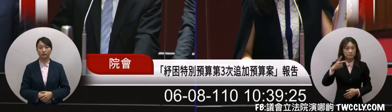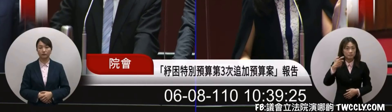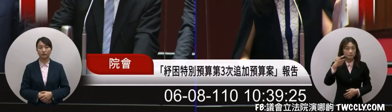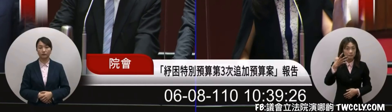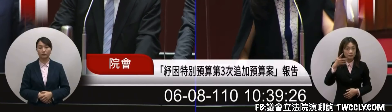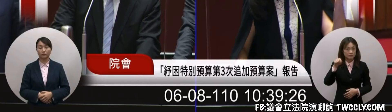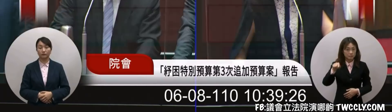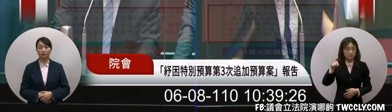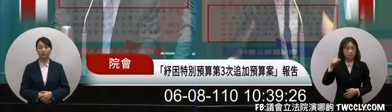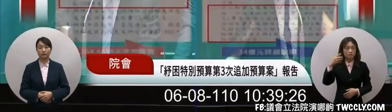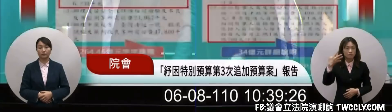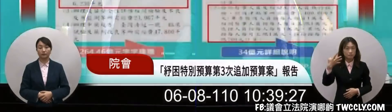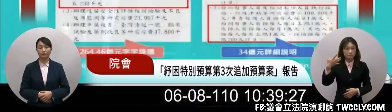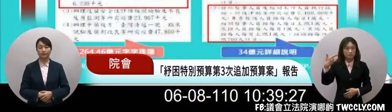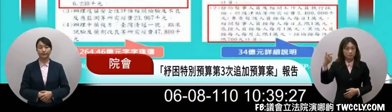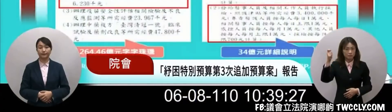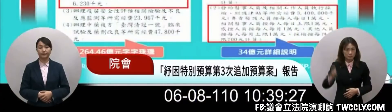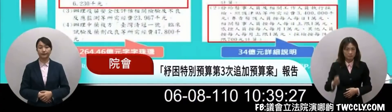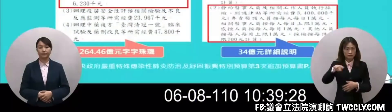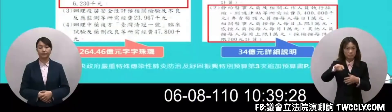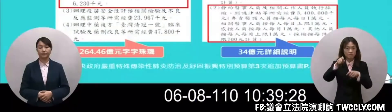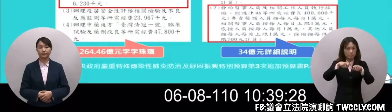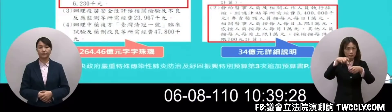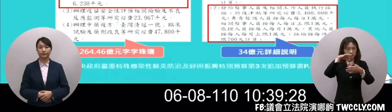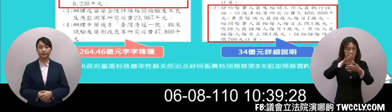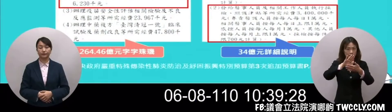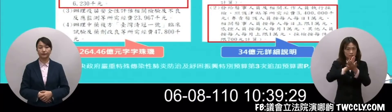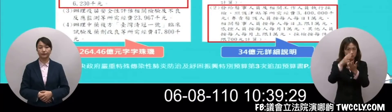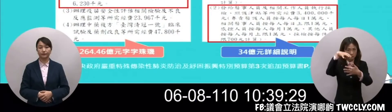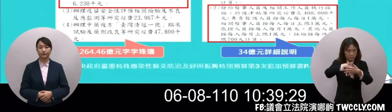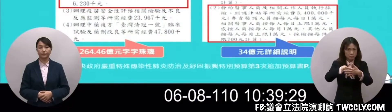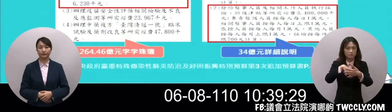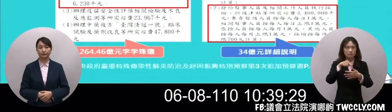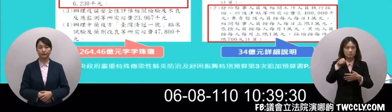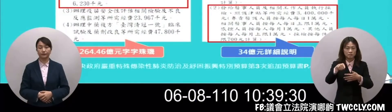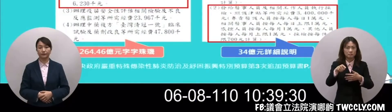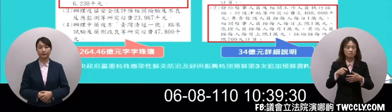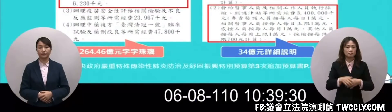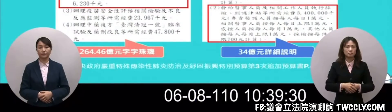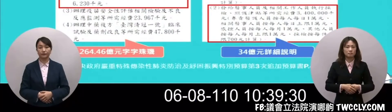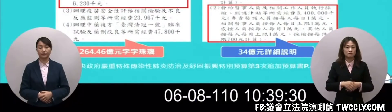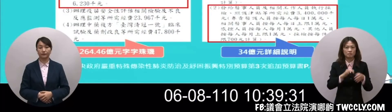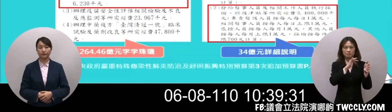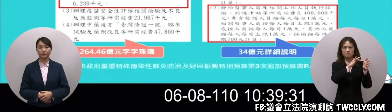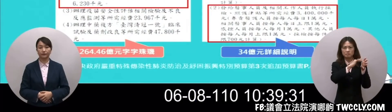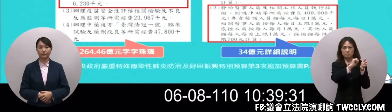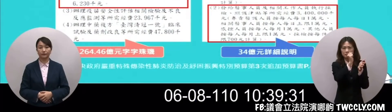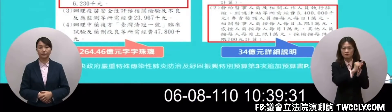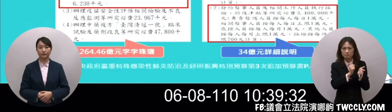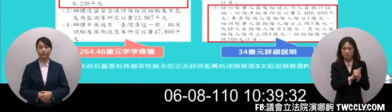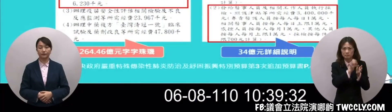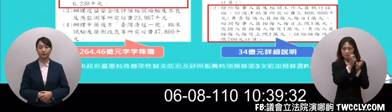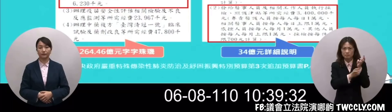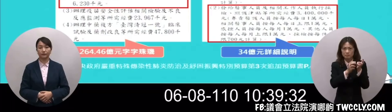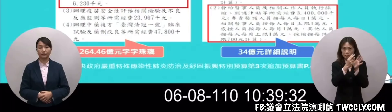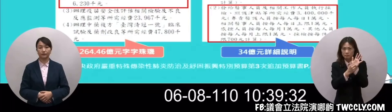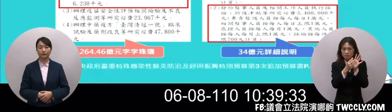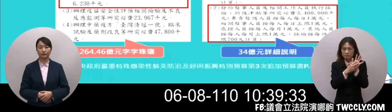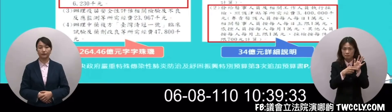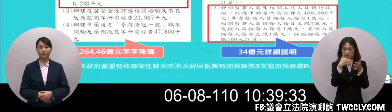264.46亿哦，在我们这个计划书里面真的是字字珠玑啊，我帮您列出来了，34亿元就在它下面的详细说明怎么计